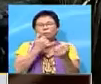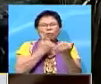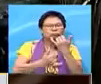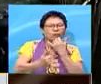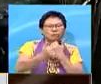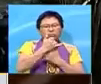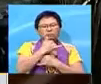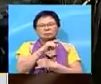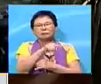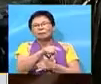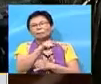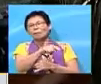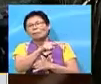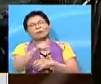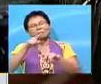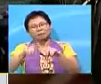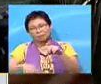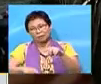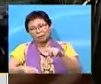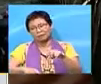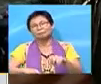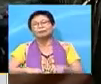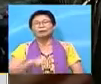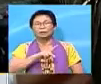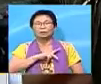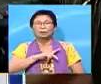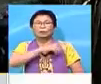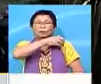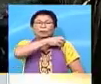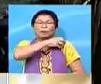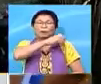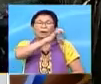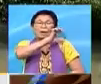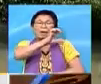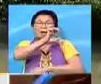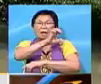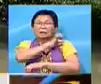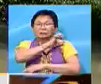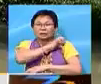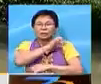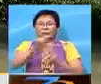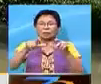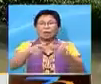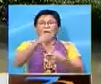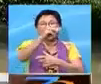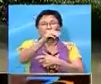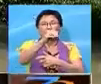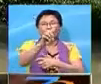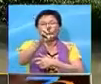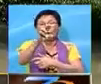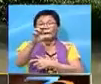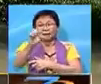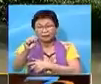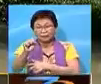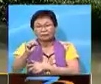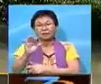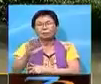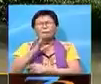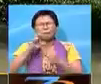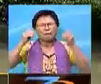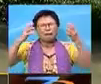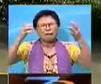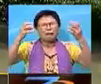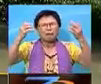dipersalahkan kepada satu pihak sahaja. Menurut Ketua Pegawai Eksekutif Kumpulan MORS, Sanggari Balakrishnan, masih